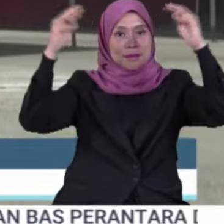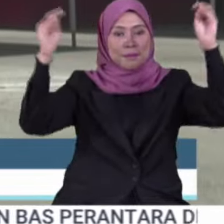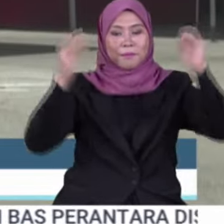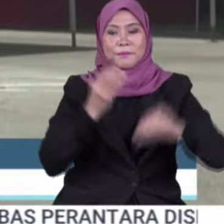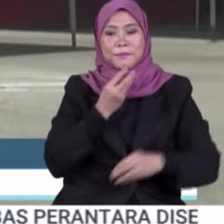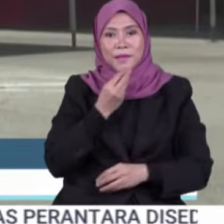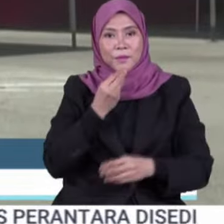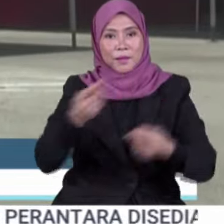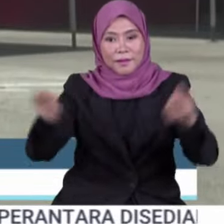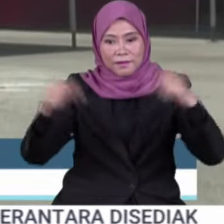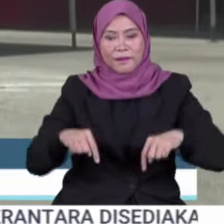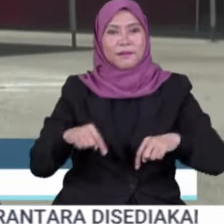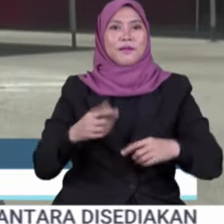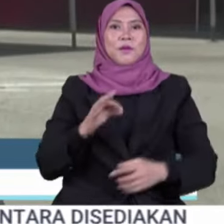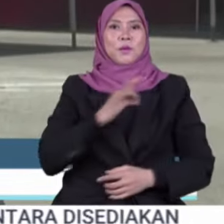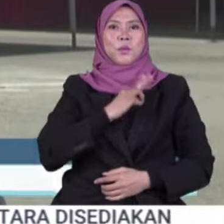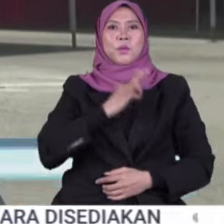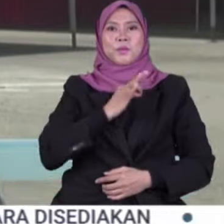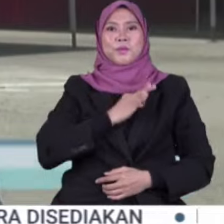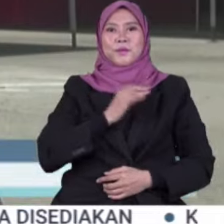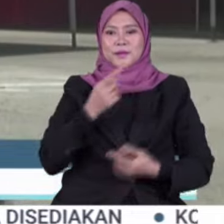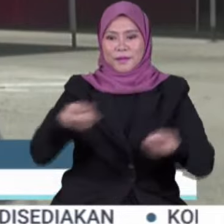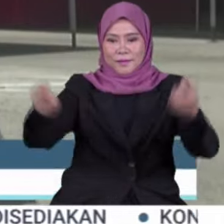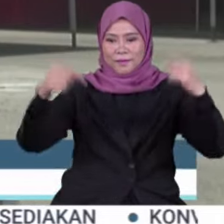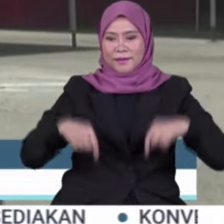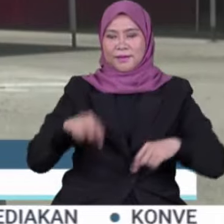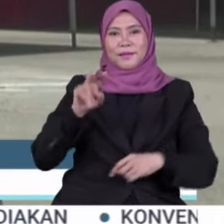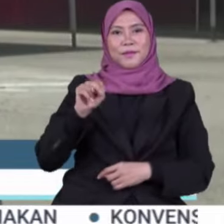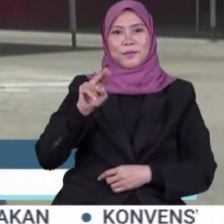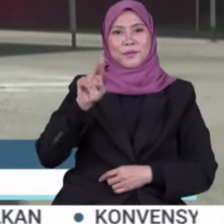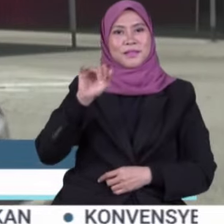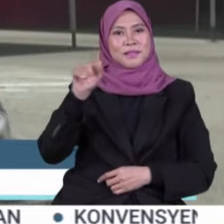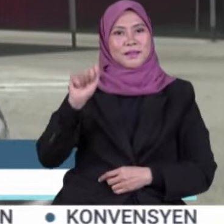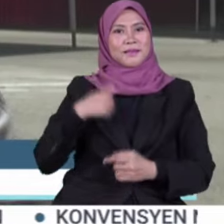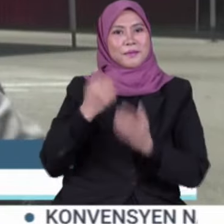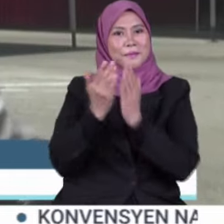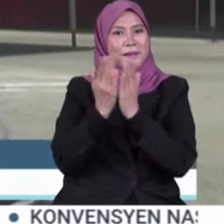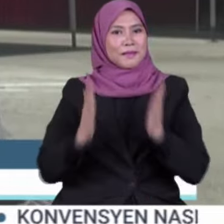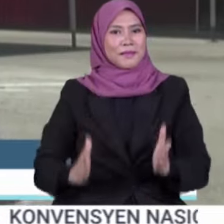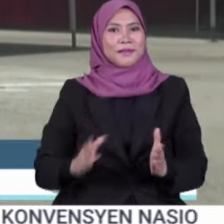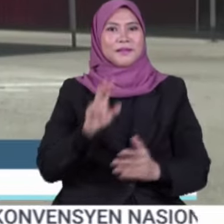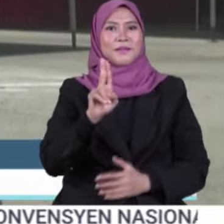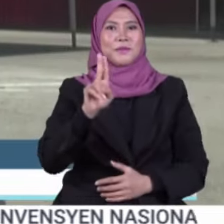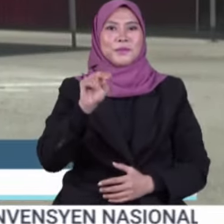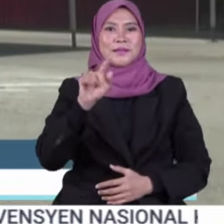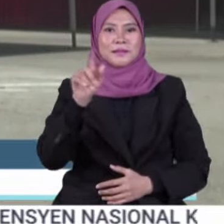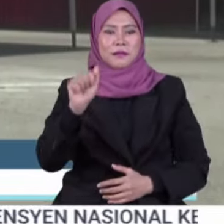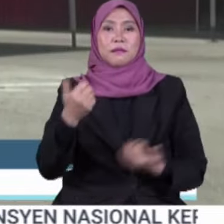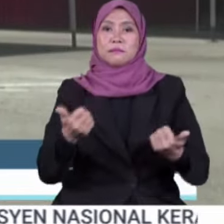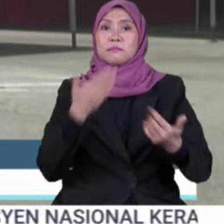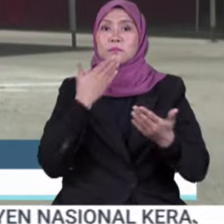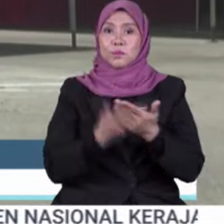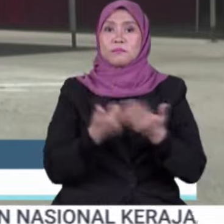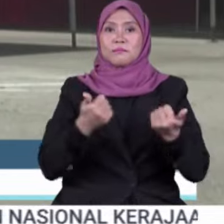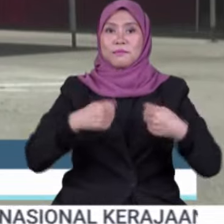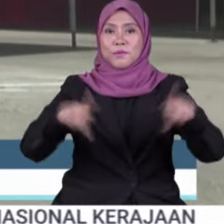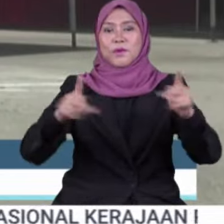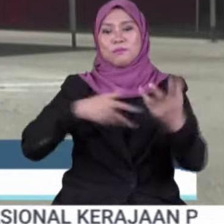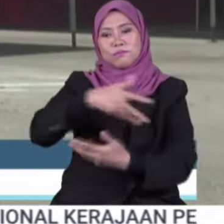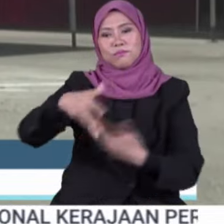Ibrahim nak datang, teruja sangat. Lagi-lagi dia datang UNISA sebab saya pun pelajar UNISA, lagi senang. Maybe peluang itu lebih cerah nak jumpa dia,